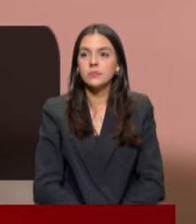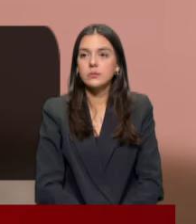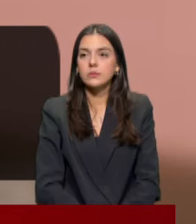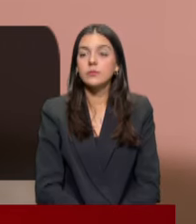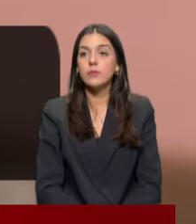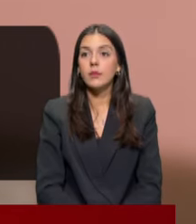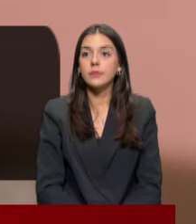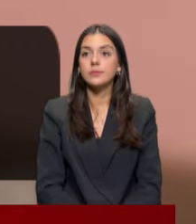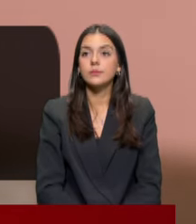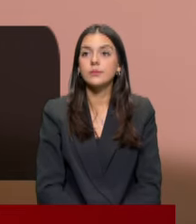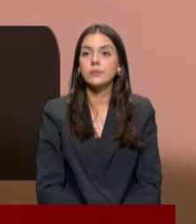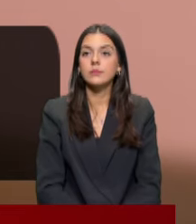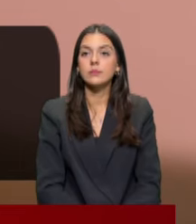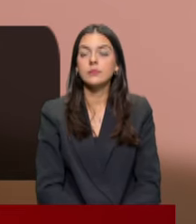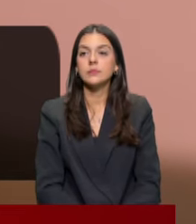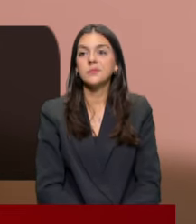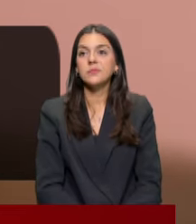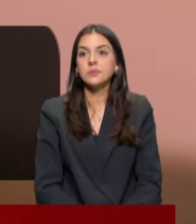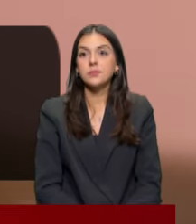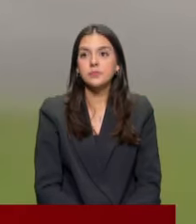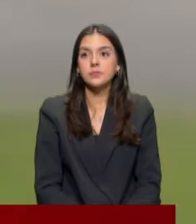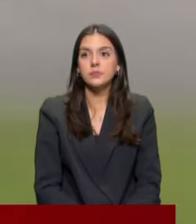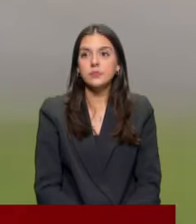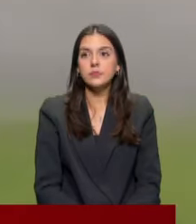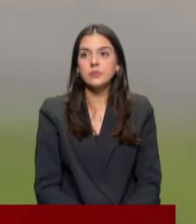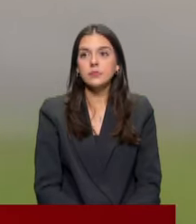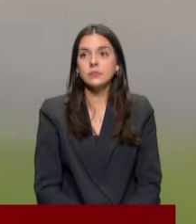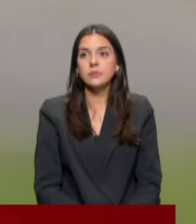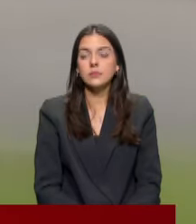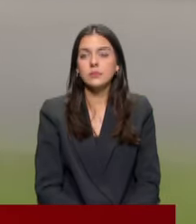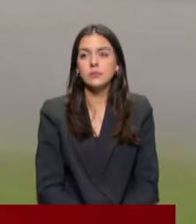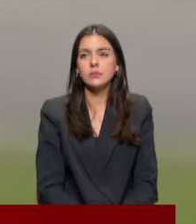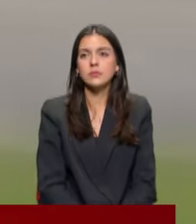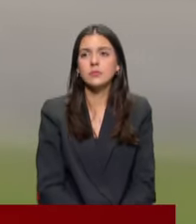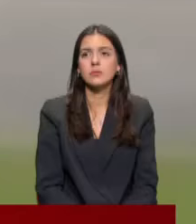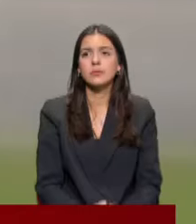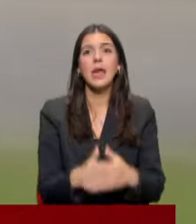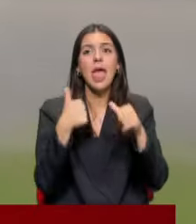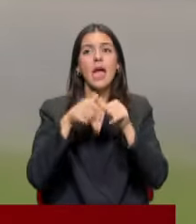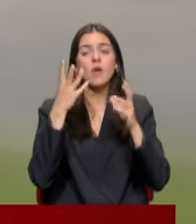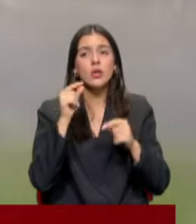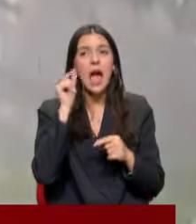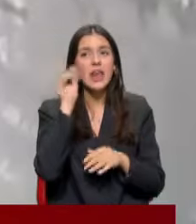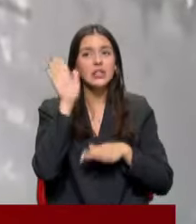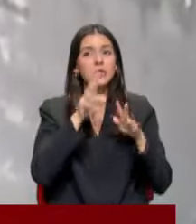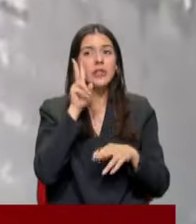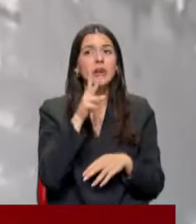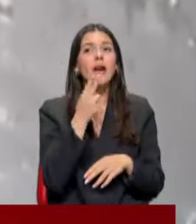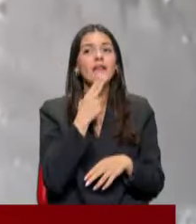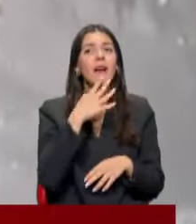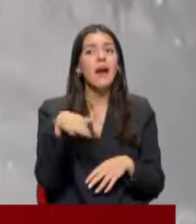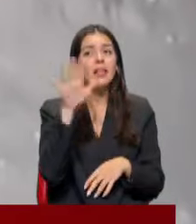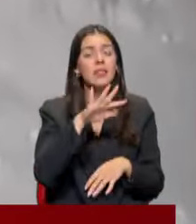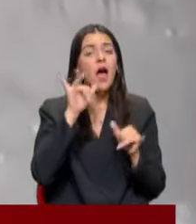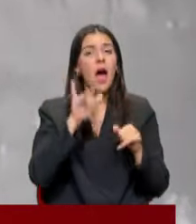bilgilerinizin karşı tarafa yollanması demek. Evli olduğu erkekten şiddet gören kadınlar